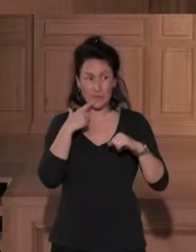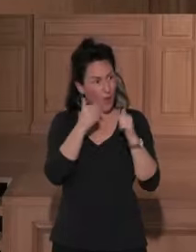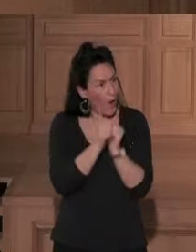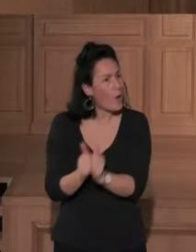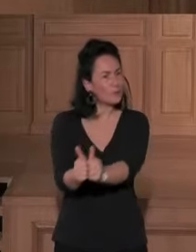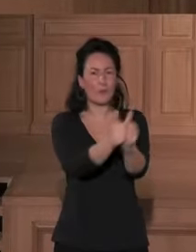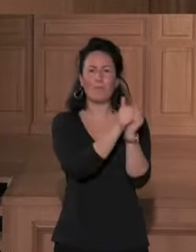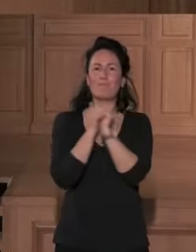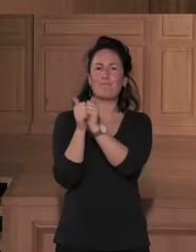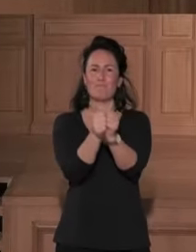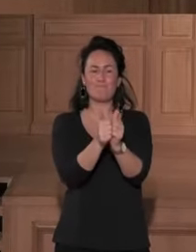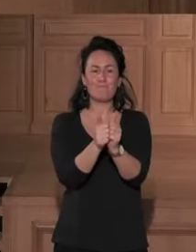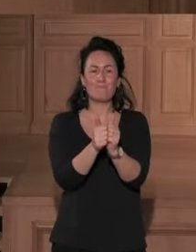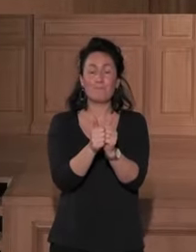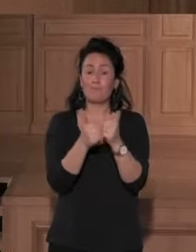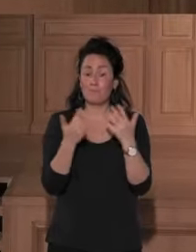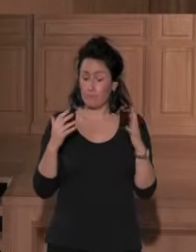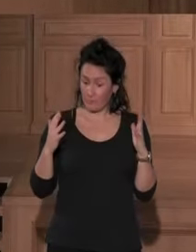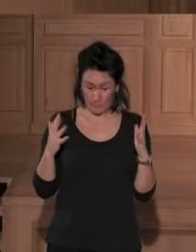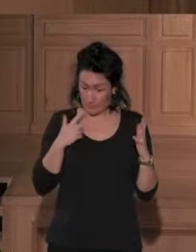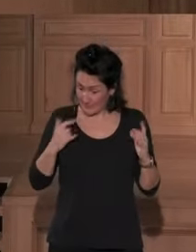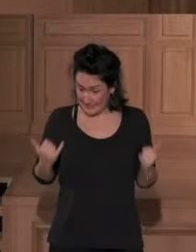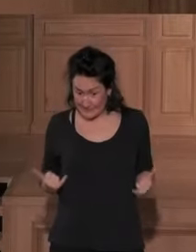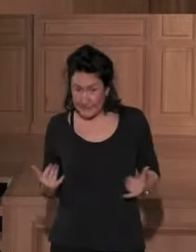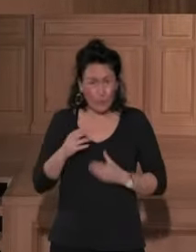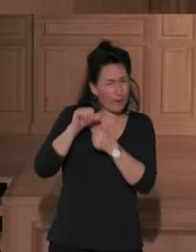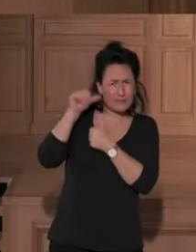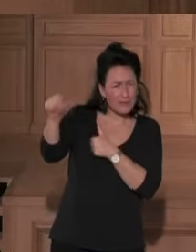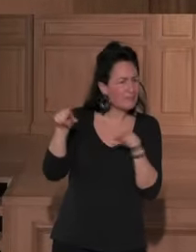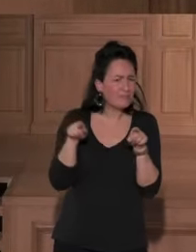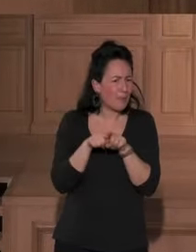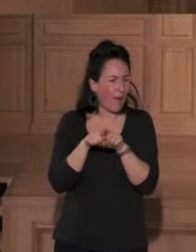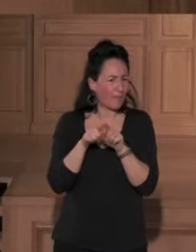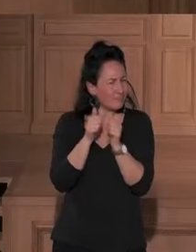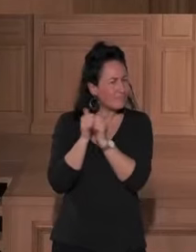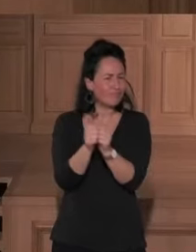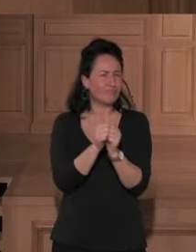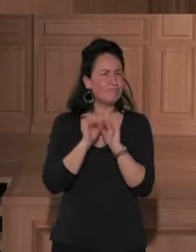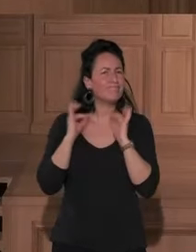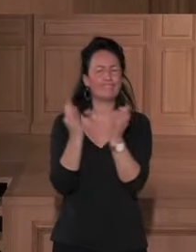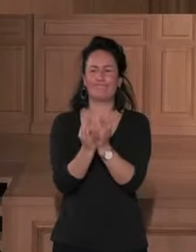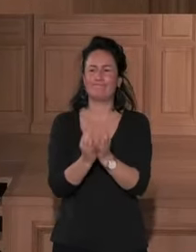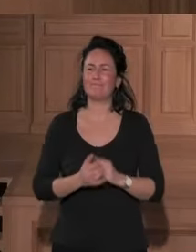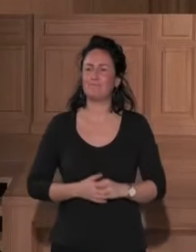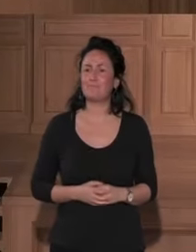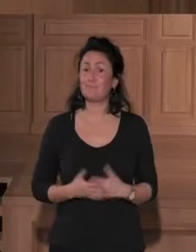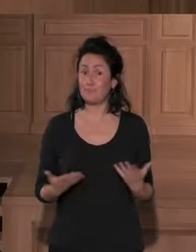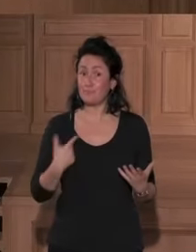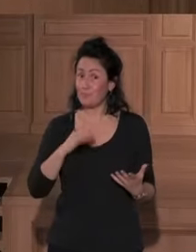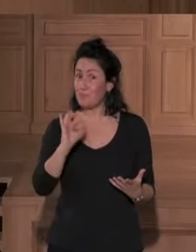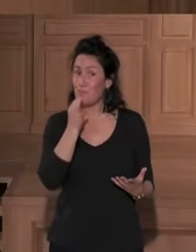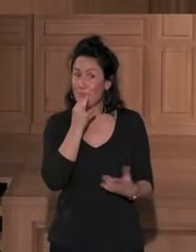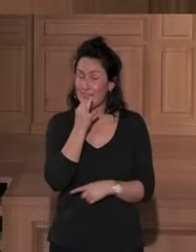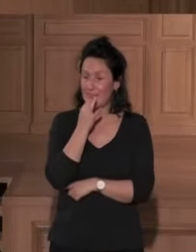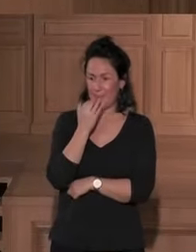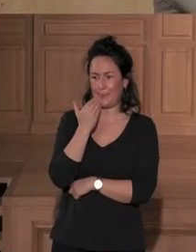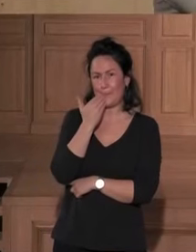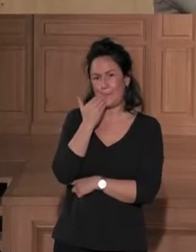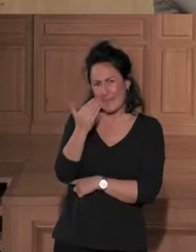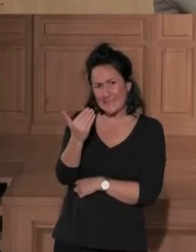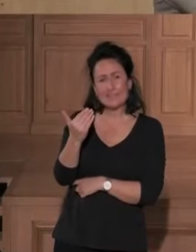la fraternité en action, en étant ensemble ici ou ensemble derrière notre écran. Et d'ailleurs, j'en profite pour remercier à mon tour la